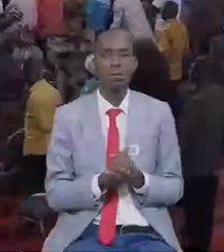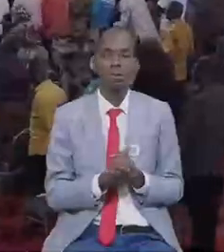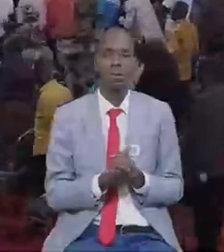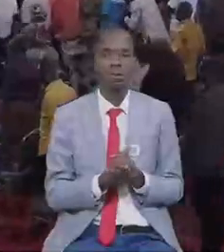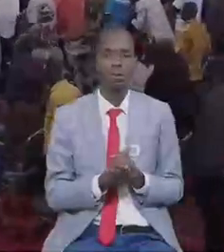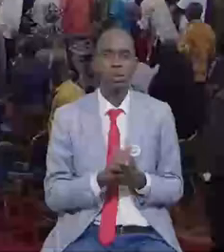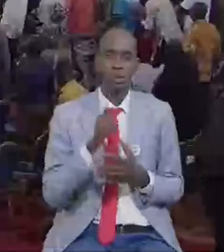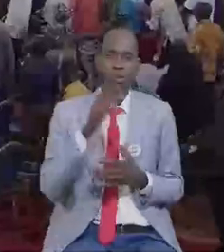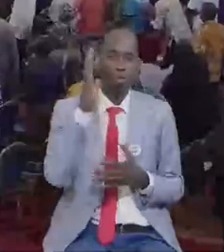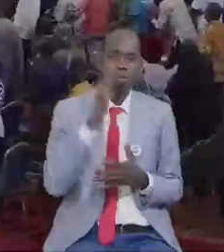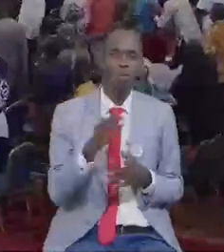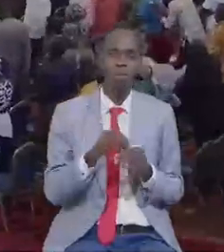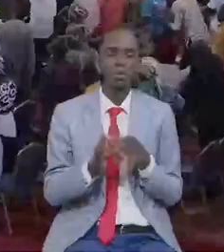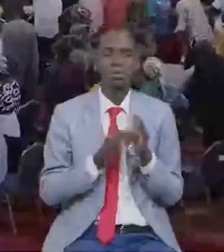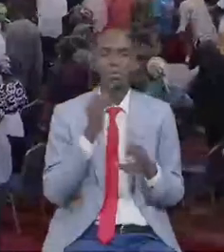Tu le feras.